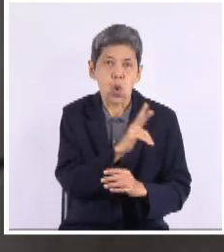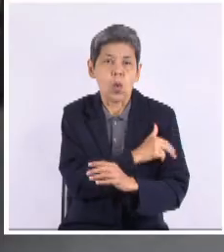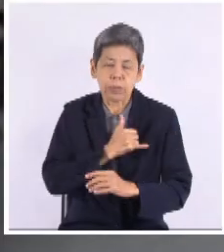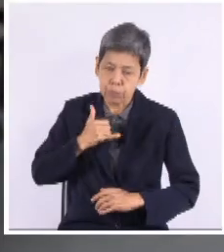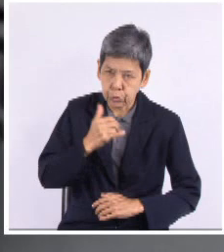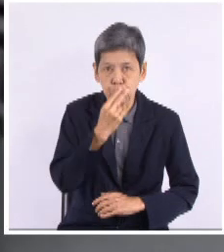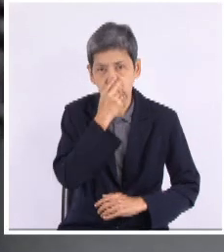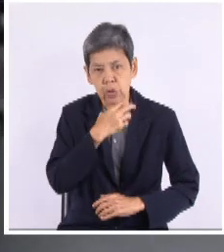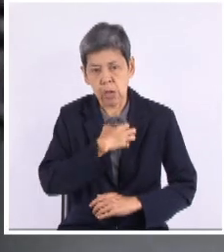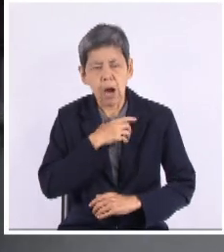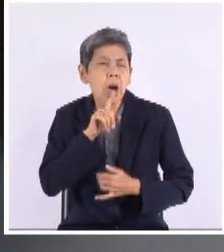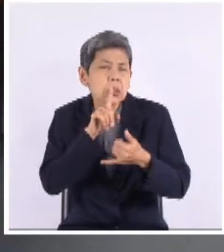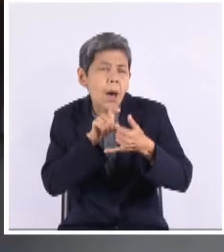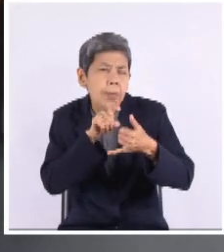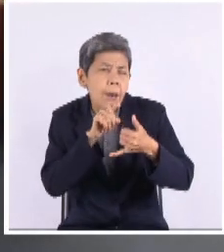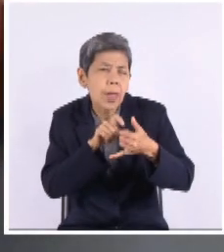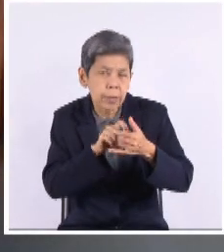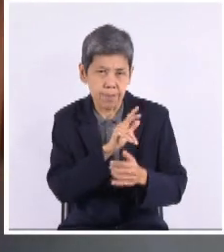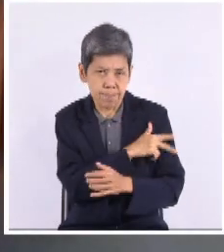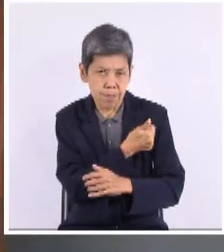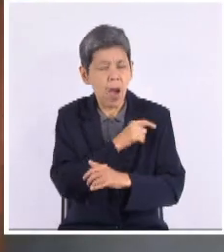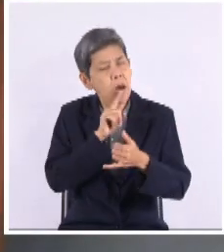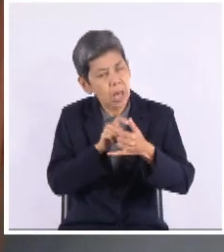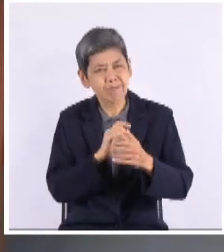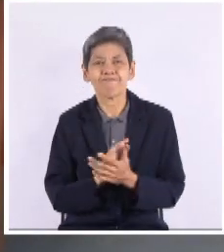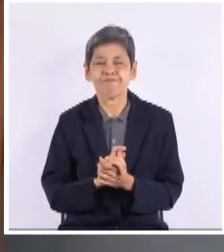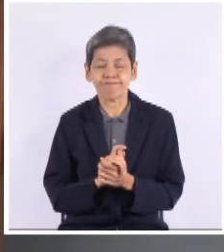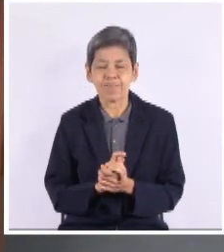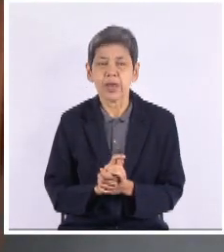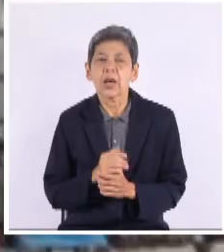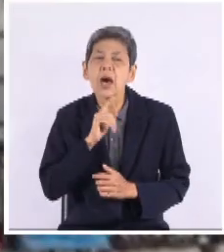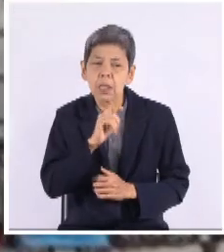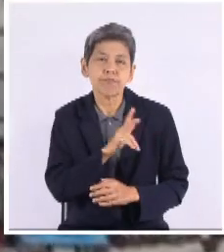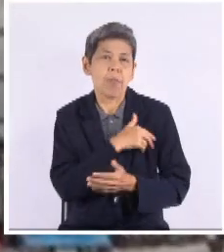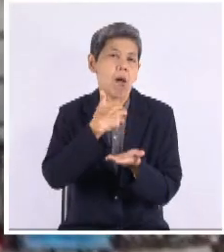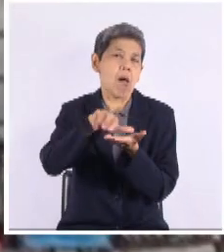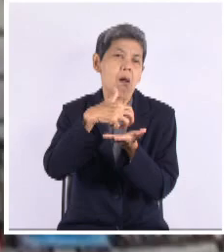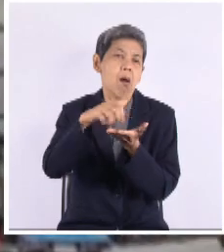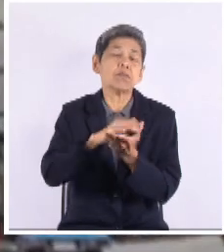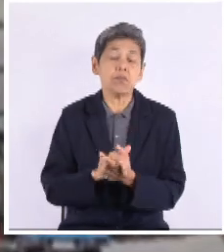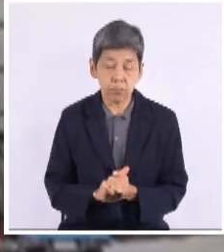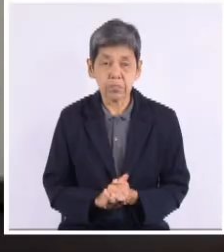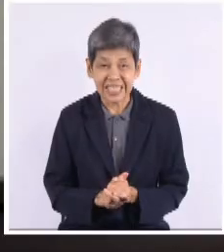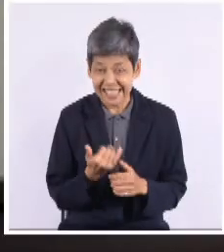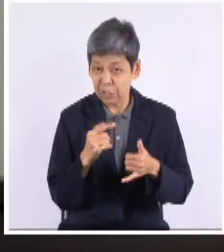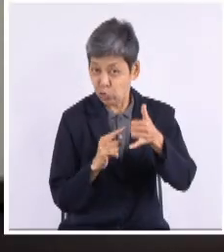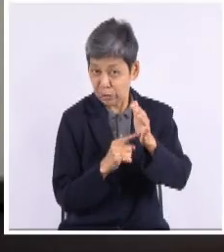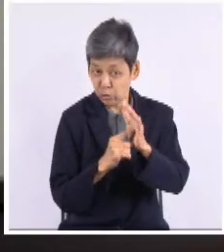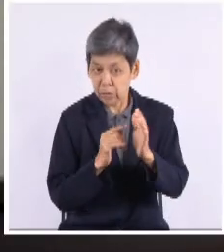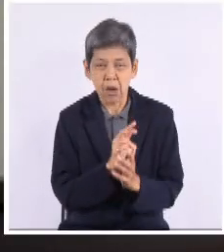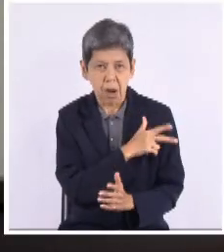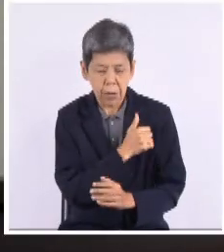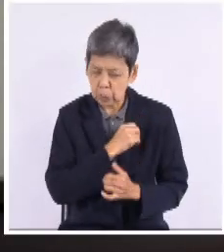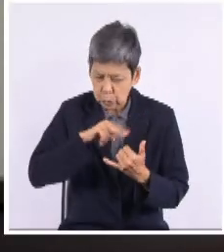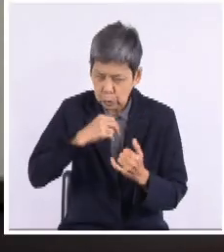พยาบาลสิชลนะคะไปสอบถามเรื่องนี้กับในแพร่รักเจ้าของโพสต์นะคะท่านก็บอกว่าเคสนี้แพร่